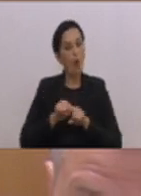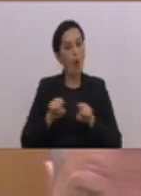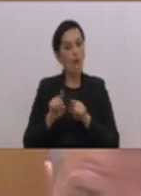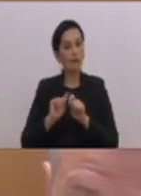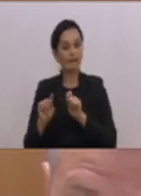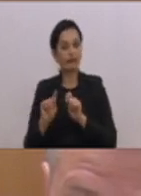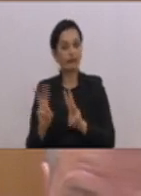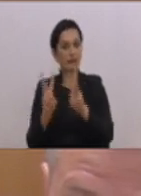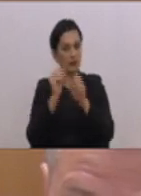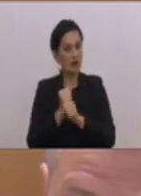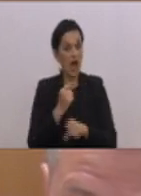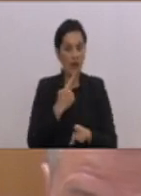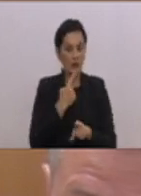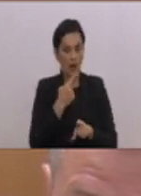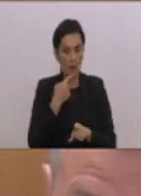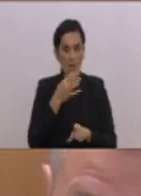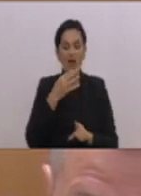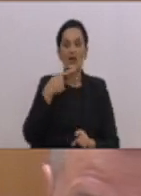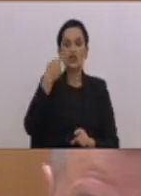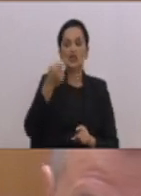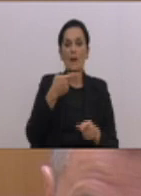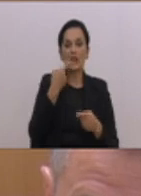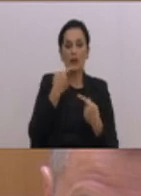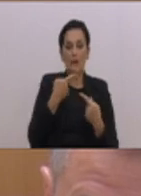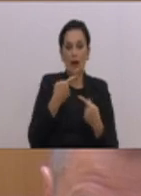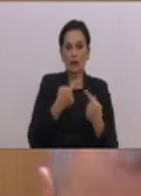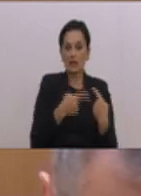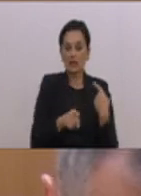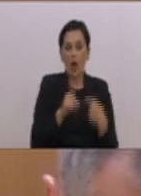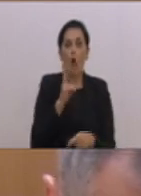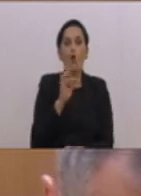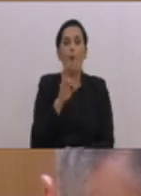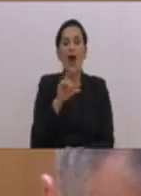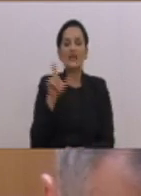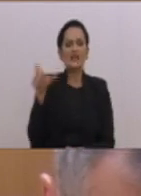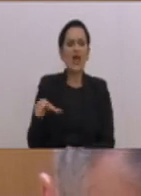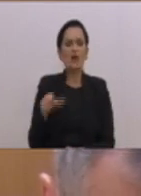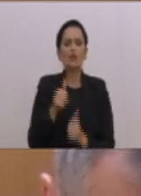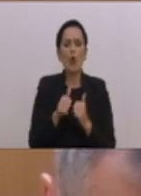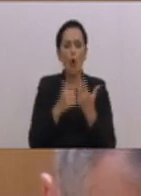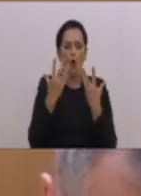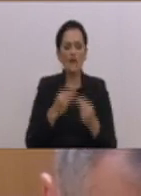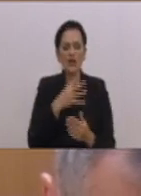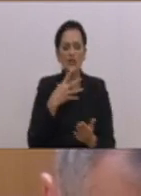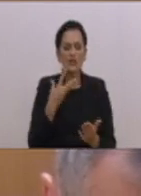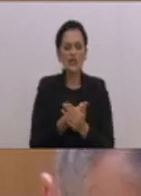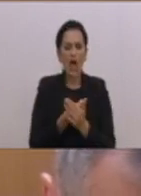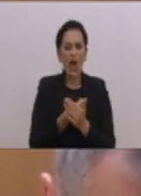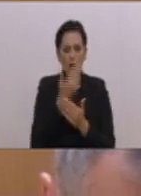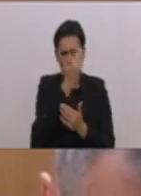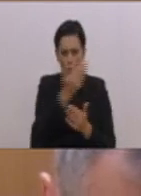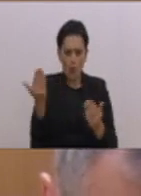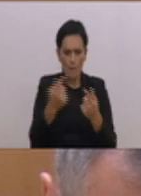ეჭვებს აჩენს რომ ხანძარი და შემდეგ ლაპარაკობთ რადიკალიზმზე. Ირაკლი კობახიძე დაკავებულია ყოველდღე საკუთარი